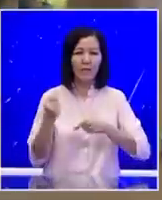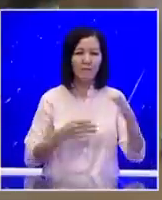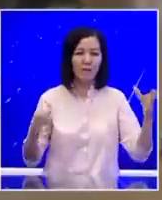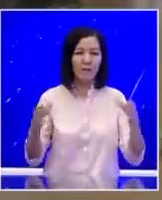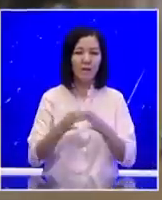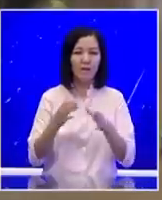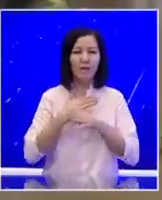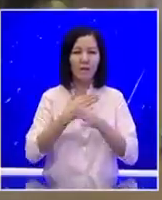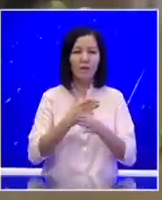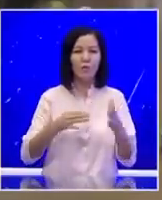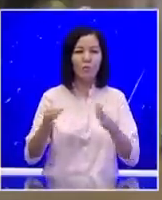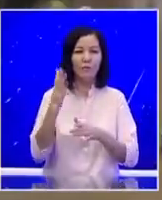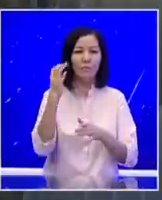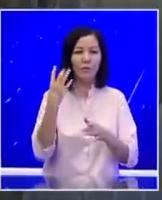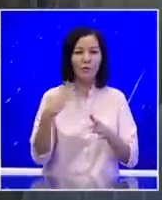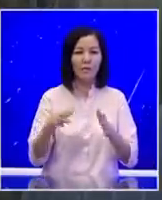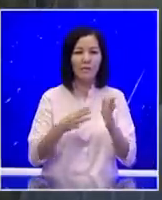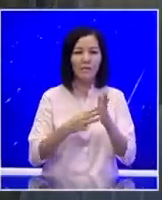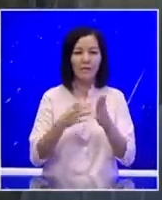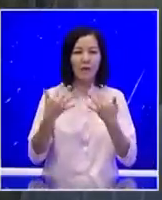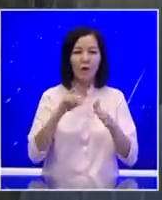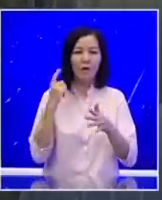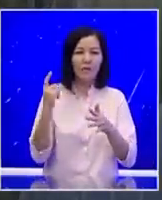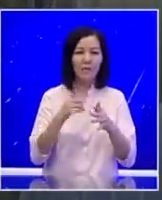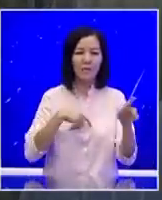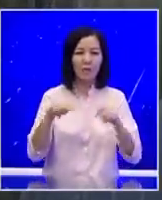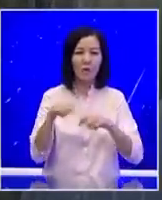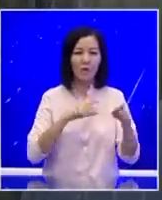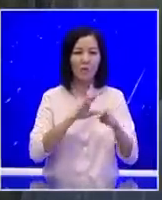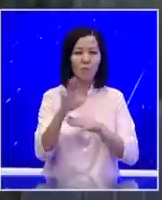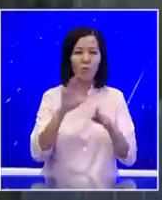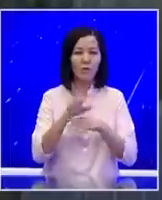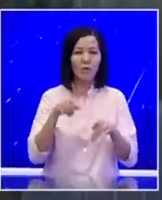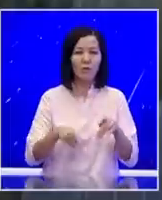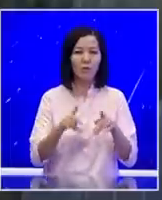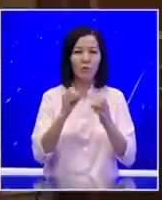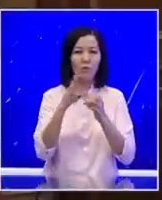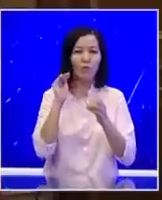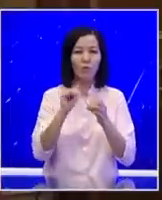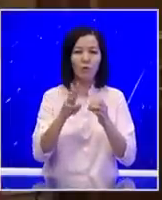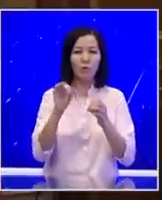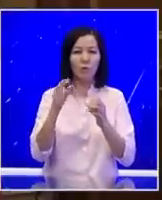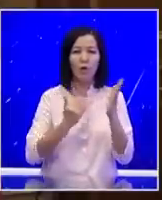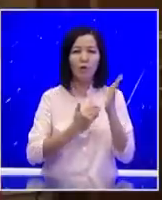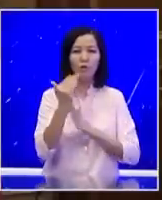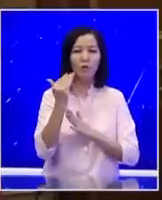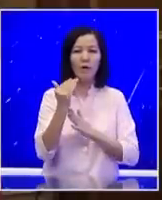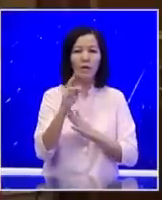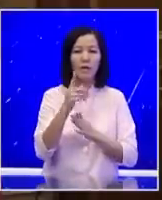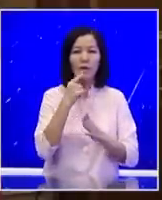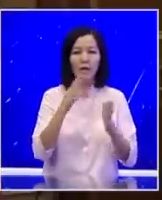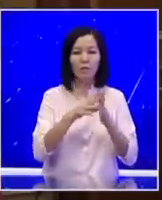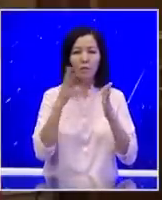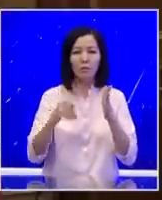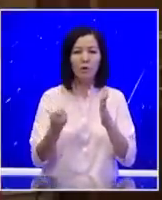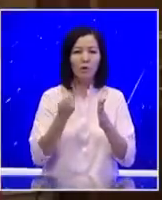кәсіпкерлік корпорациясы арқылы облыстың 548 ауыл шаруашылығы тауарын өндірушілер үшін 14 мың тонна жоғары өнімді